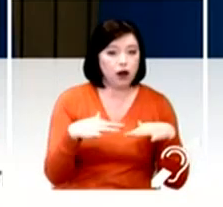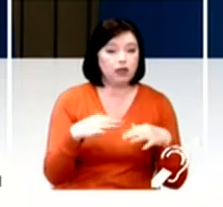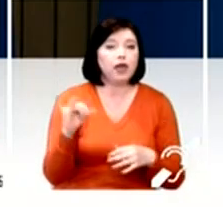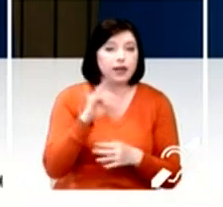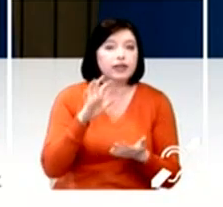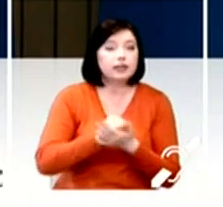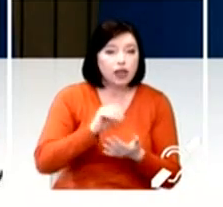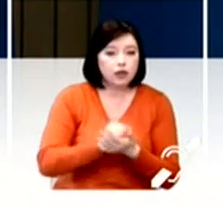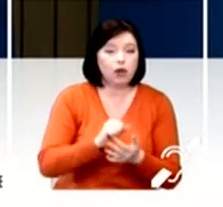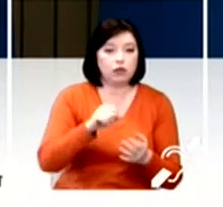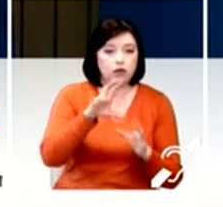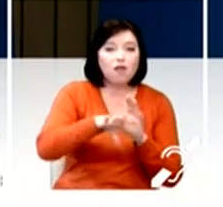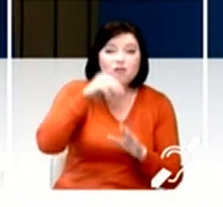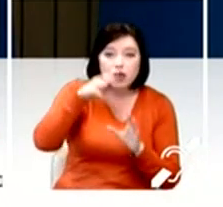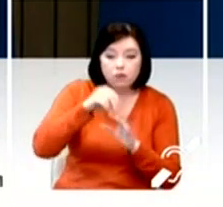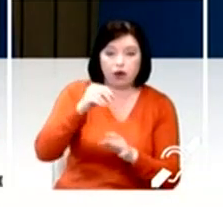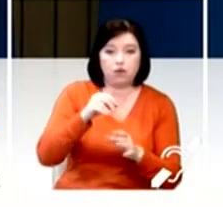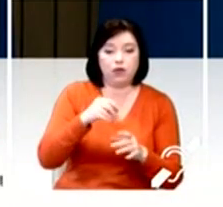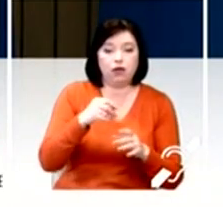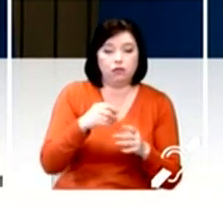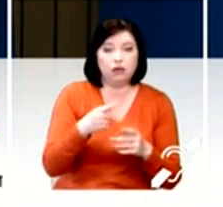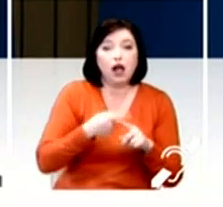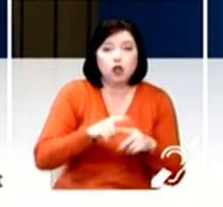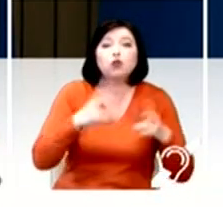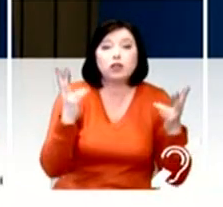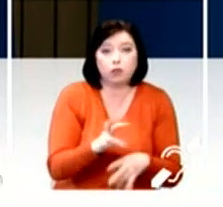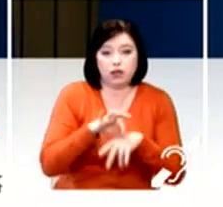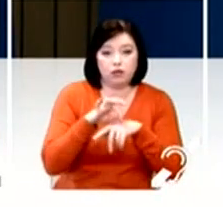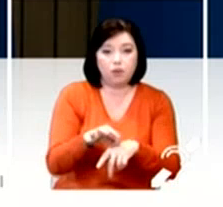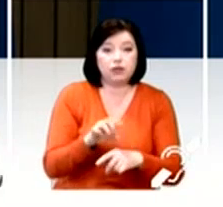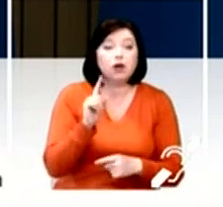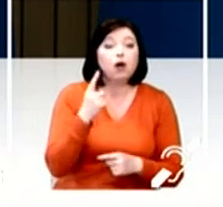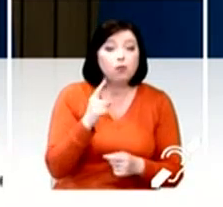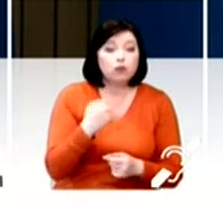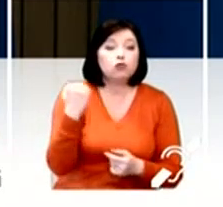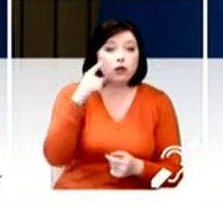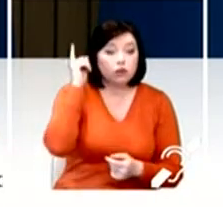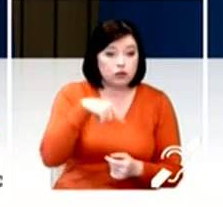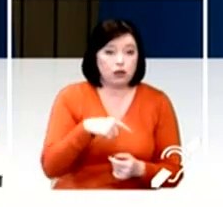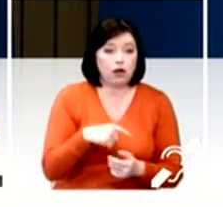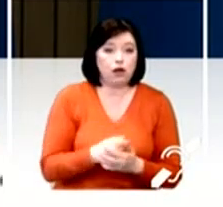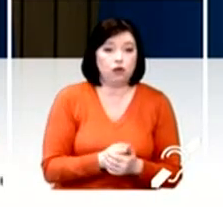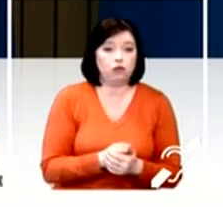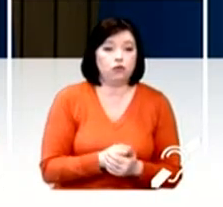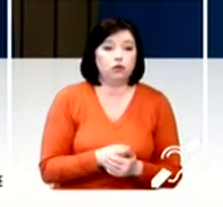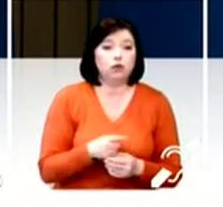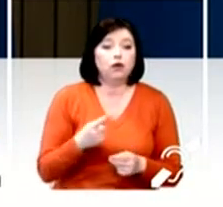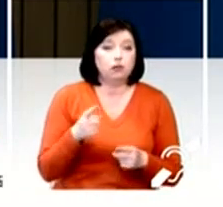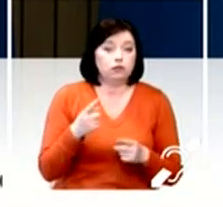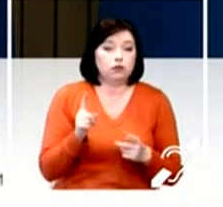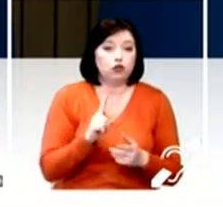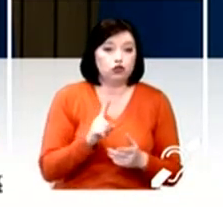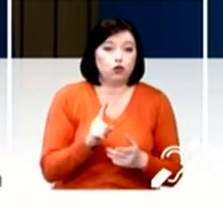la alegerile respective, deoarece este nevoie de un CSM funcțional care să